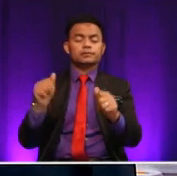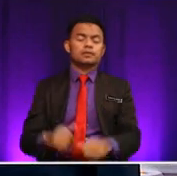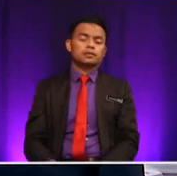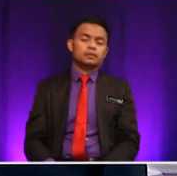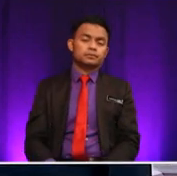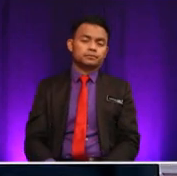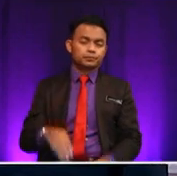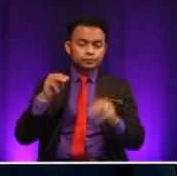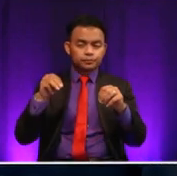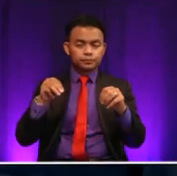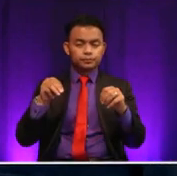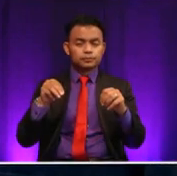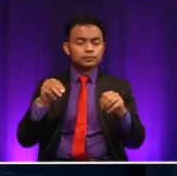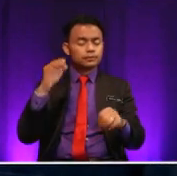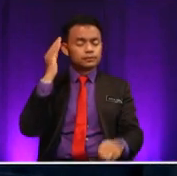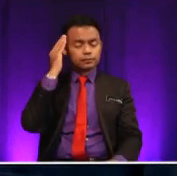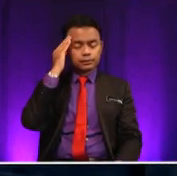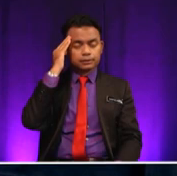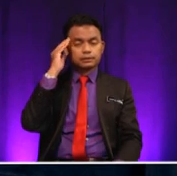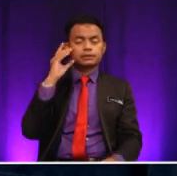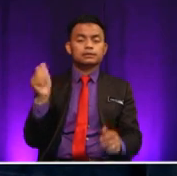dengan poin-poin penting